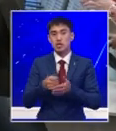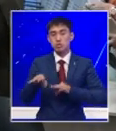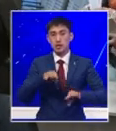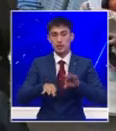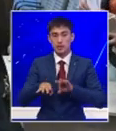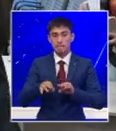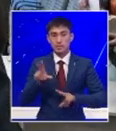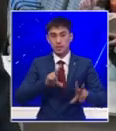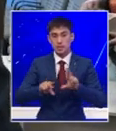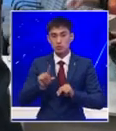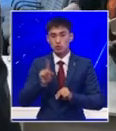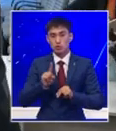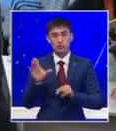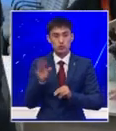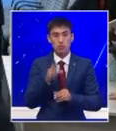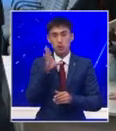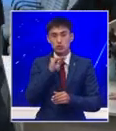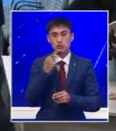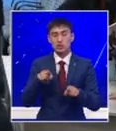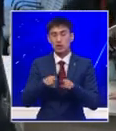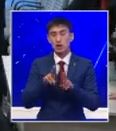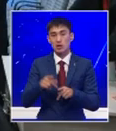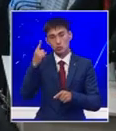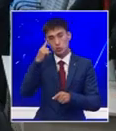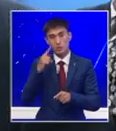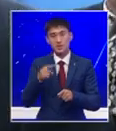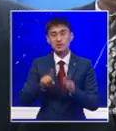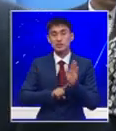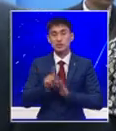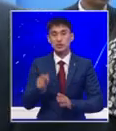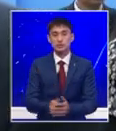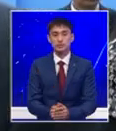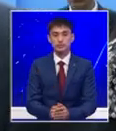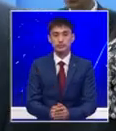проект. Надеемся, что все получится так, как задумывается изначально.